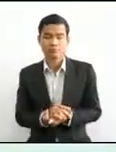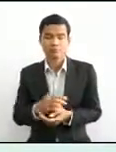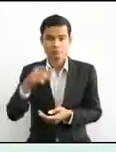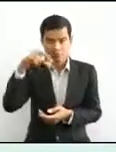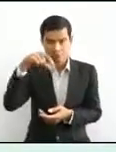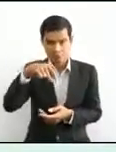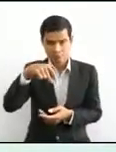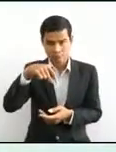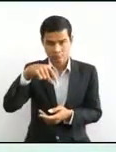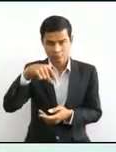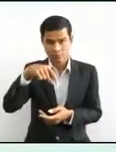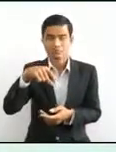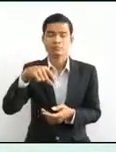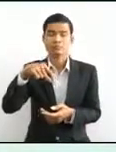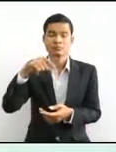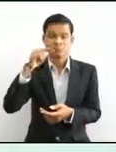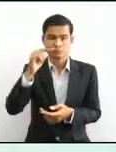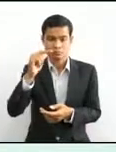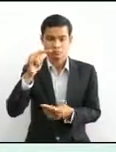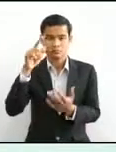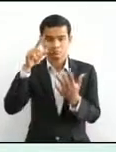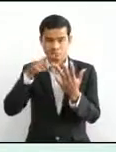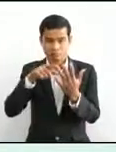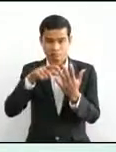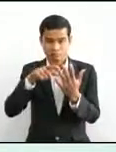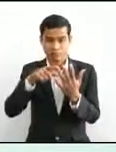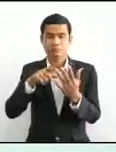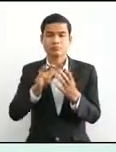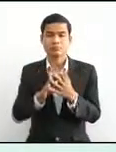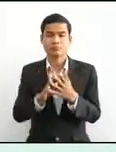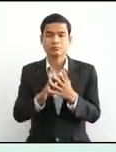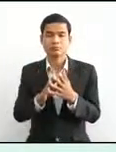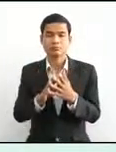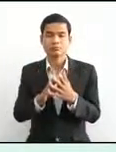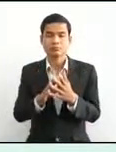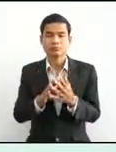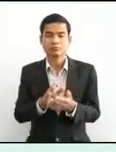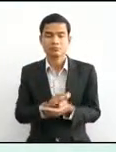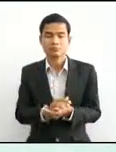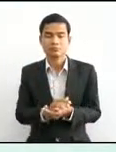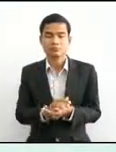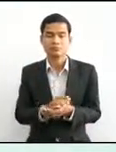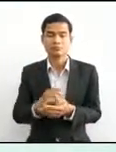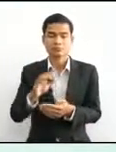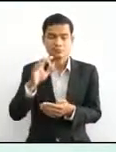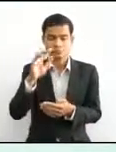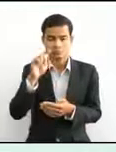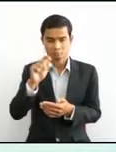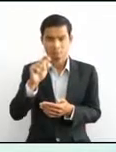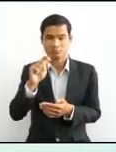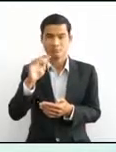con nè ngớ con bên tọ muối con r t e